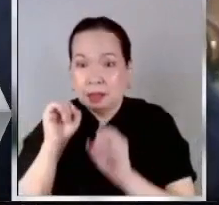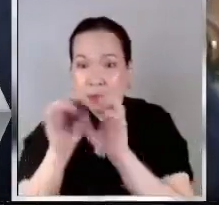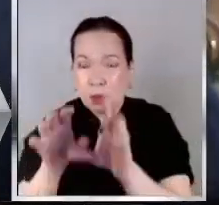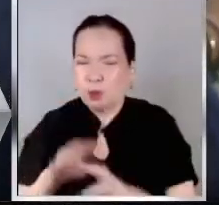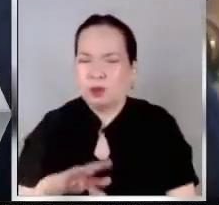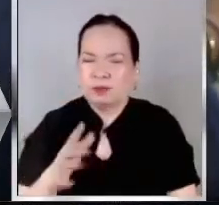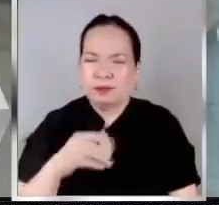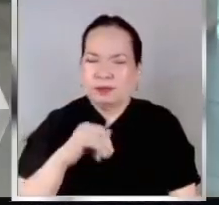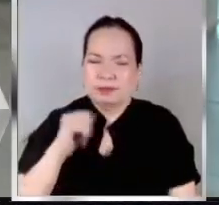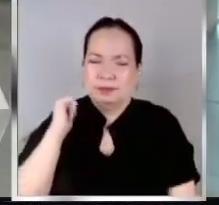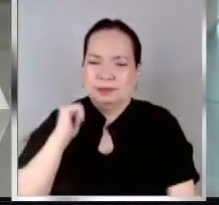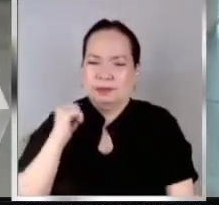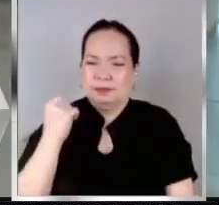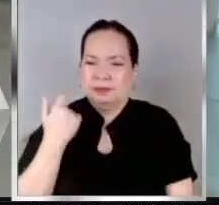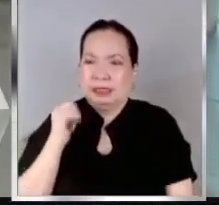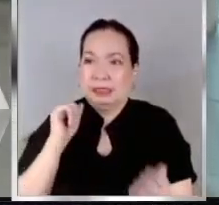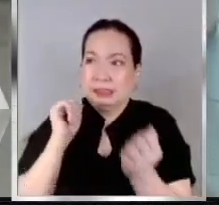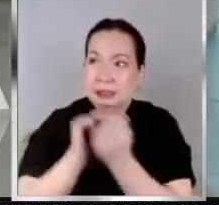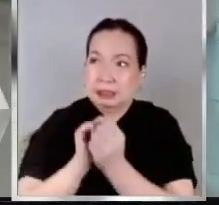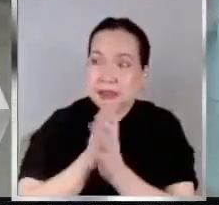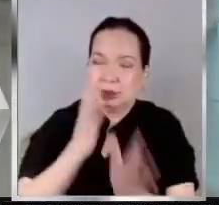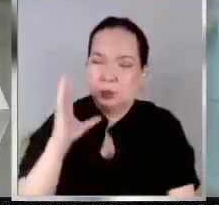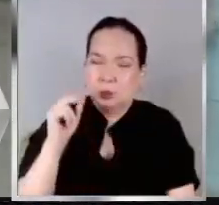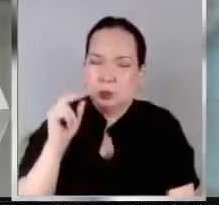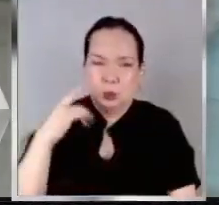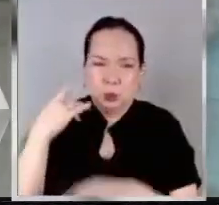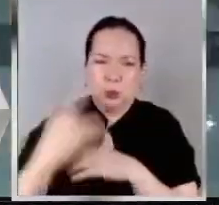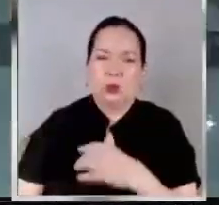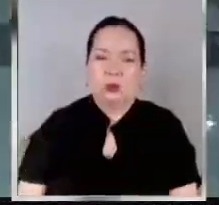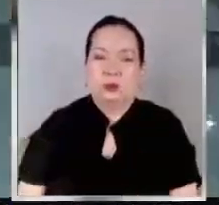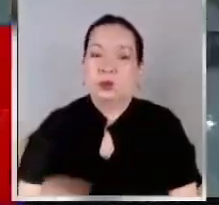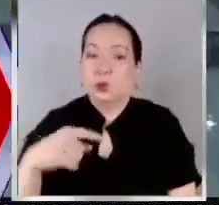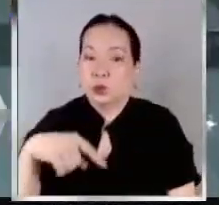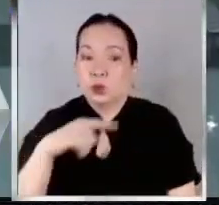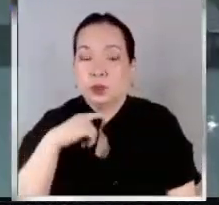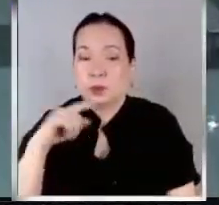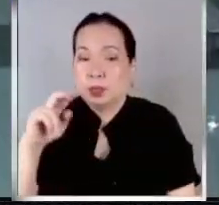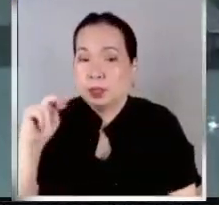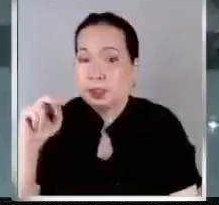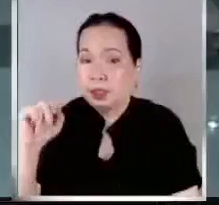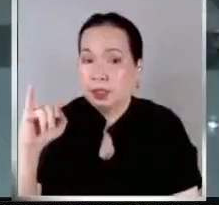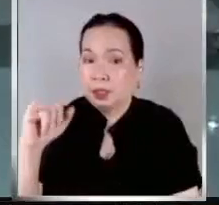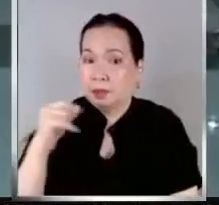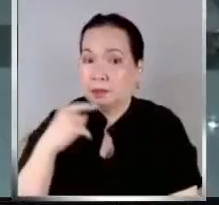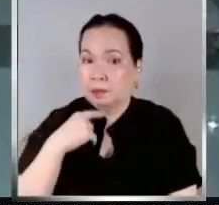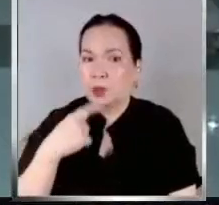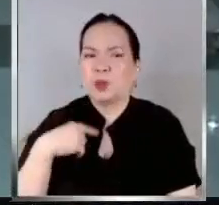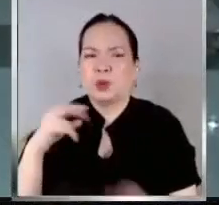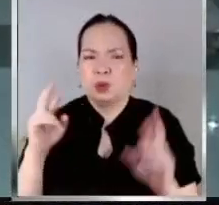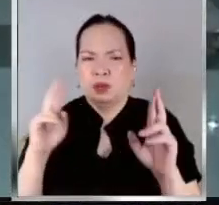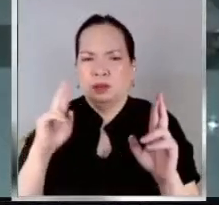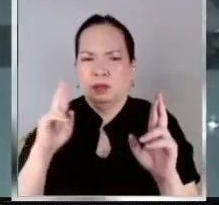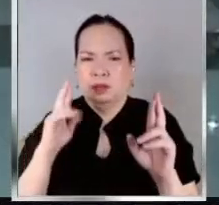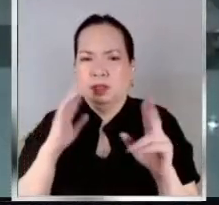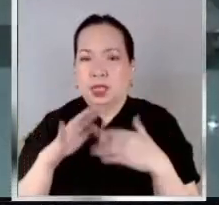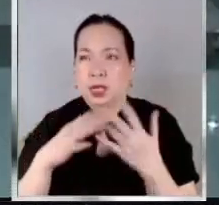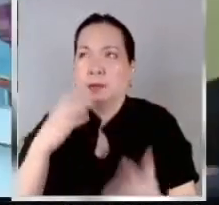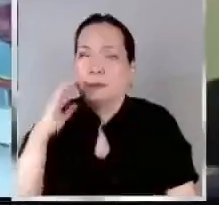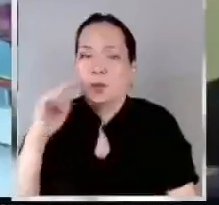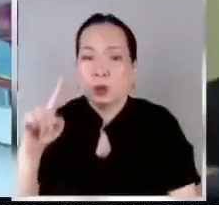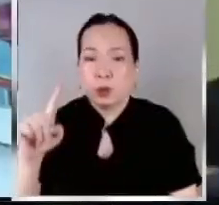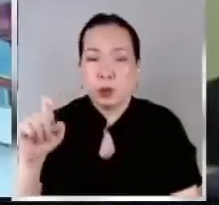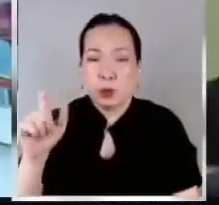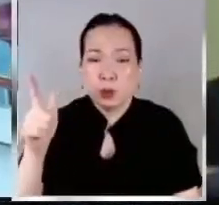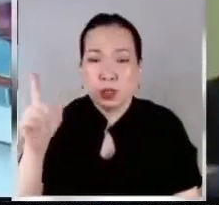daw ang Manila International Airport Authority sa pagdagsa ng mga pasahero. So we had around 126,000 passengers po yesterday.